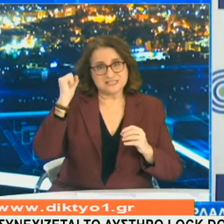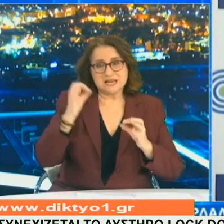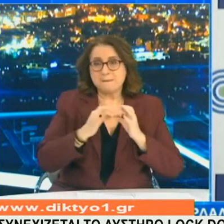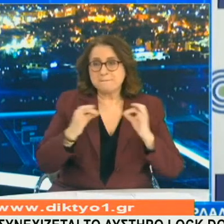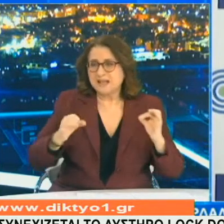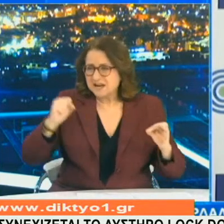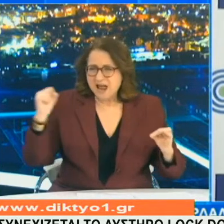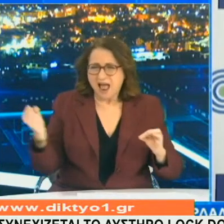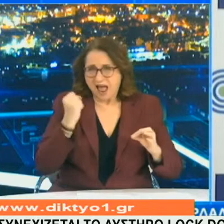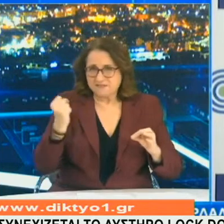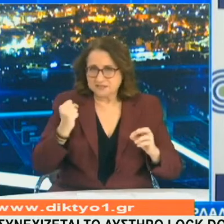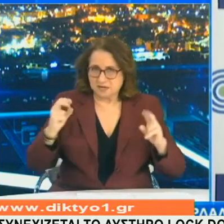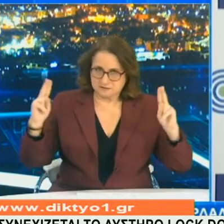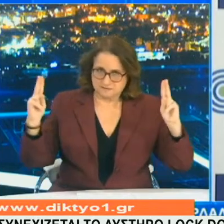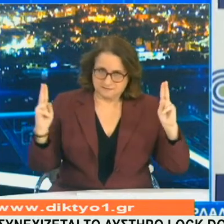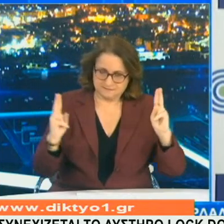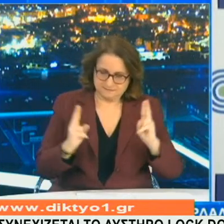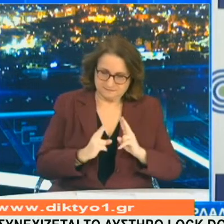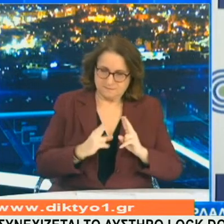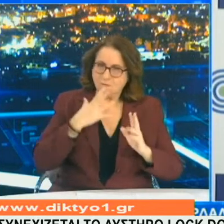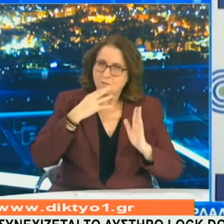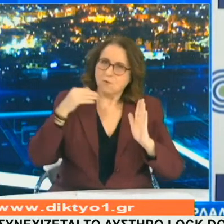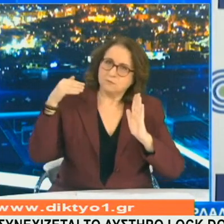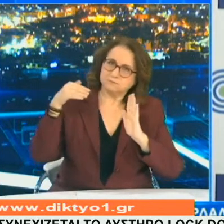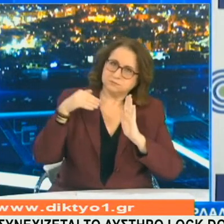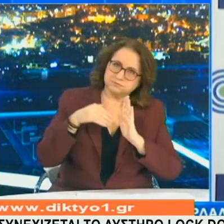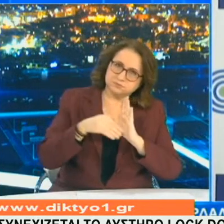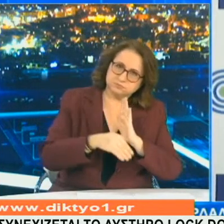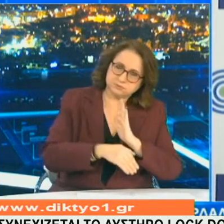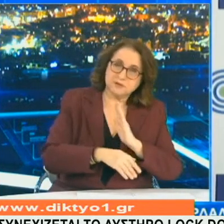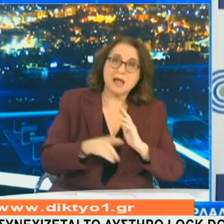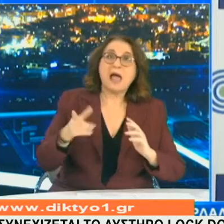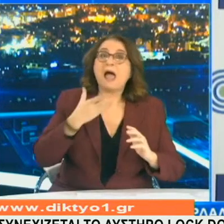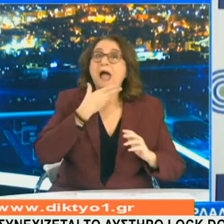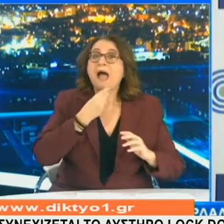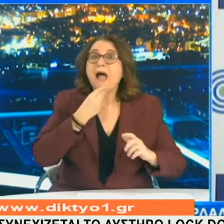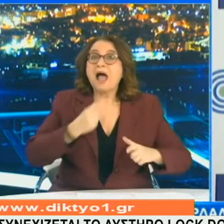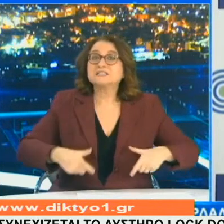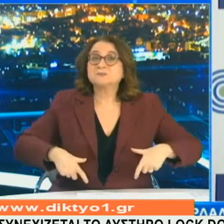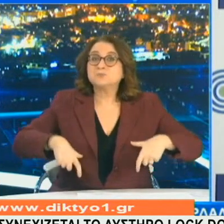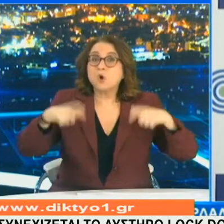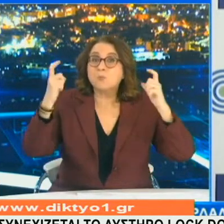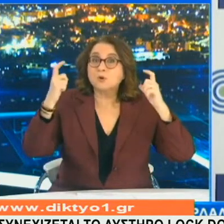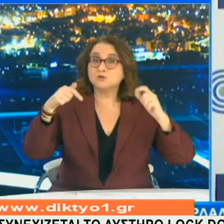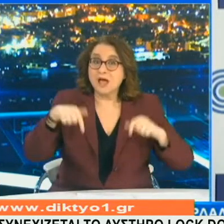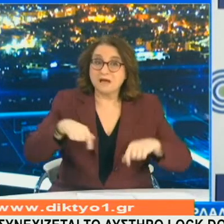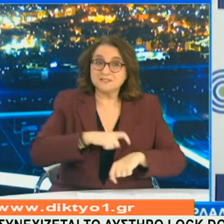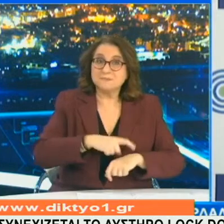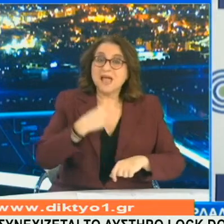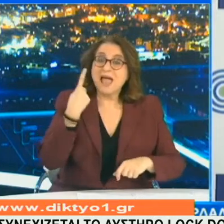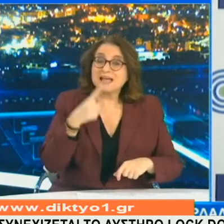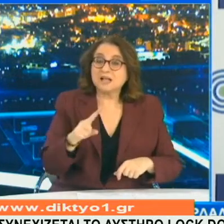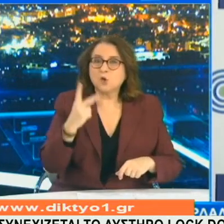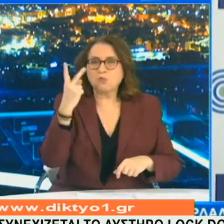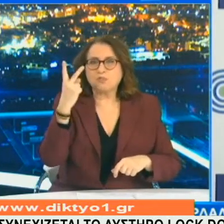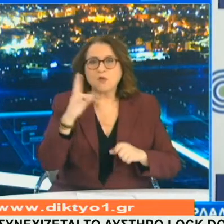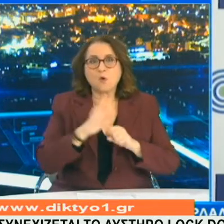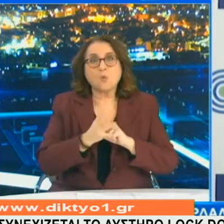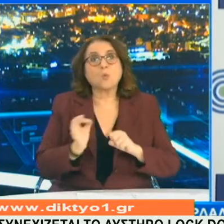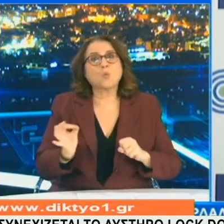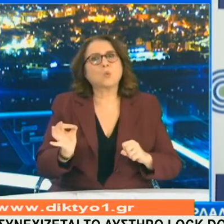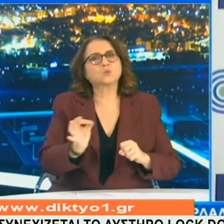όπου παρατηρείται μείωση του υγειικού φορτίου, ενώ για τον Δήμο Ασπροπύργου, όπου αυτή τη στιγμή υπάρχουν 102 ενεργά κρούσματα